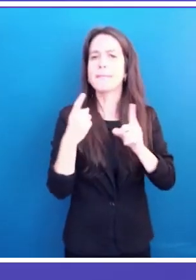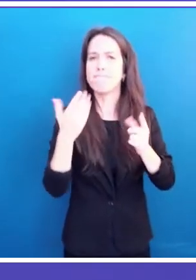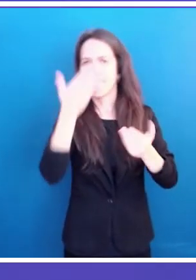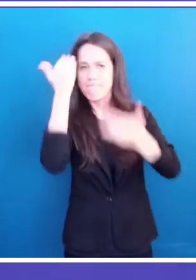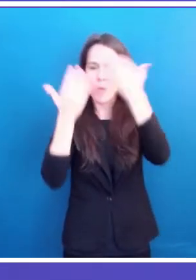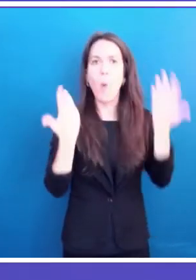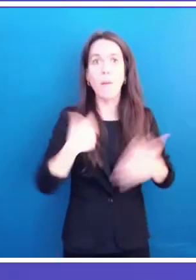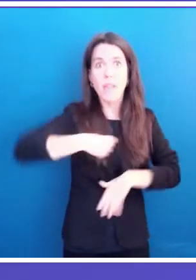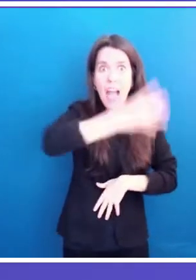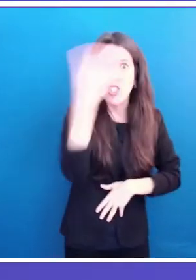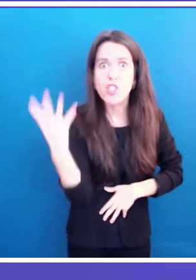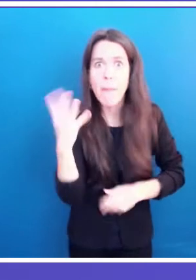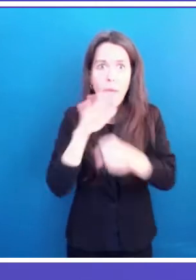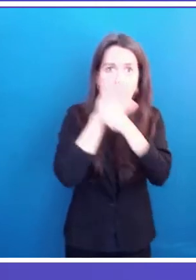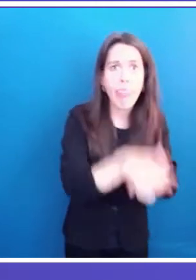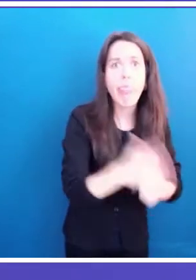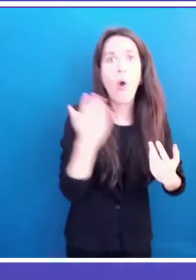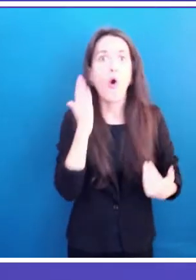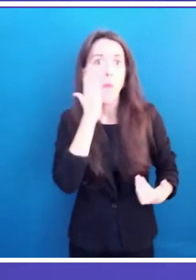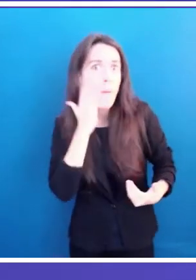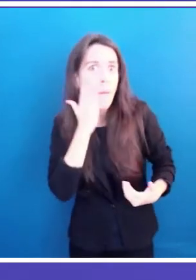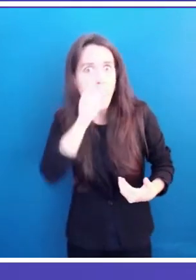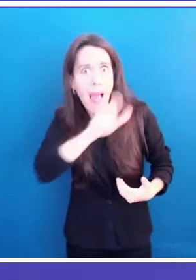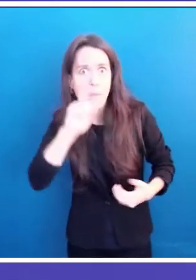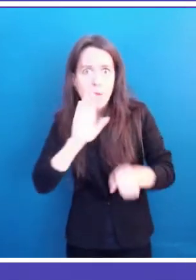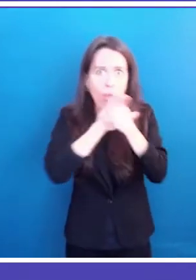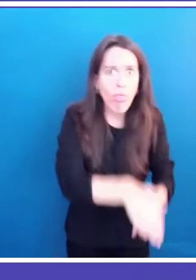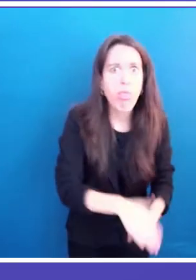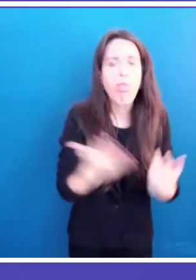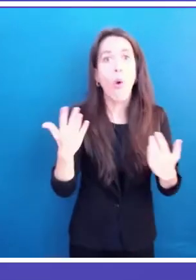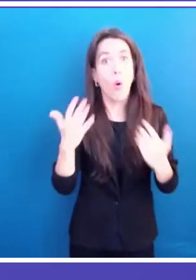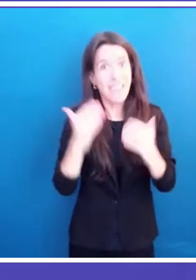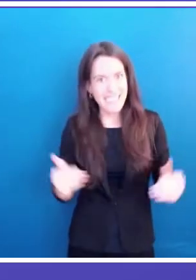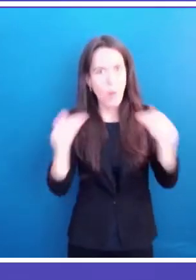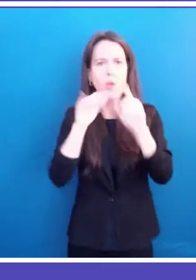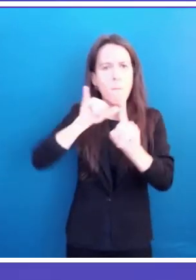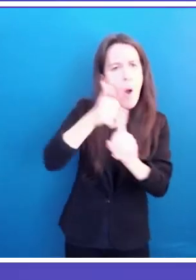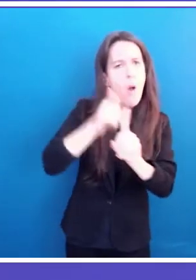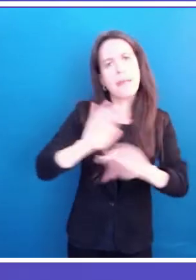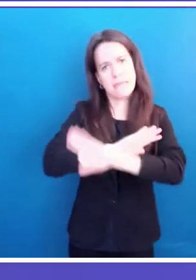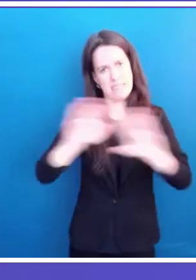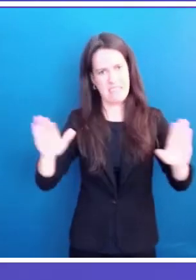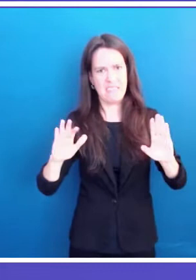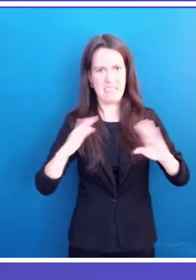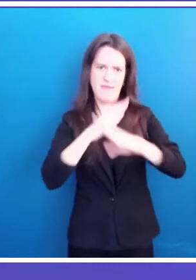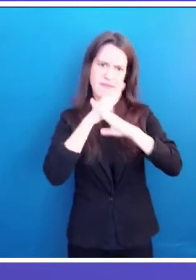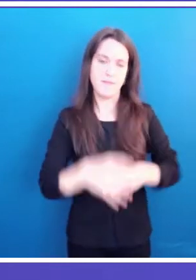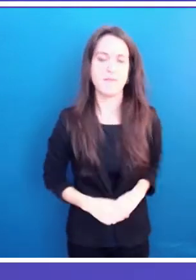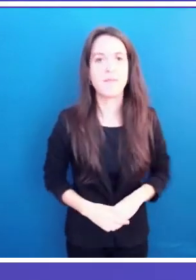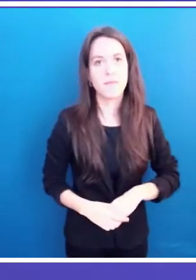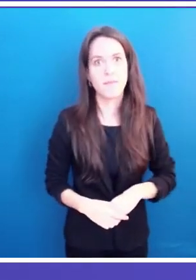الوعي والوقاية من العنف المنزلي، التعصب